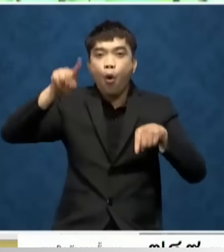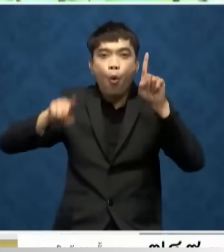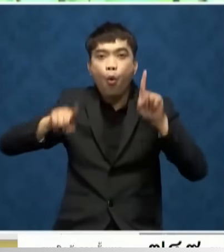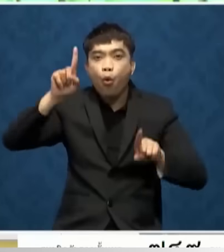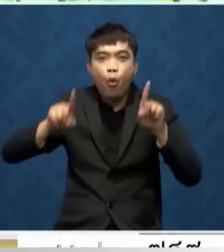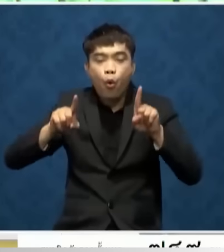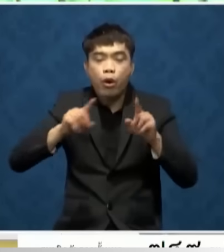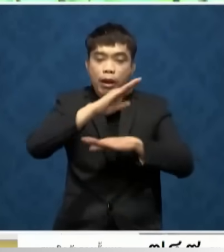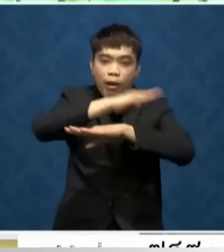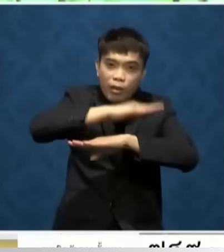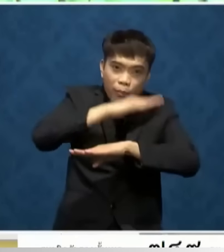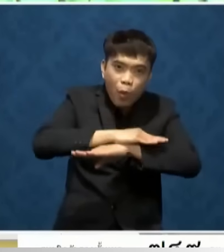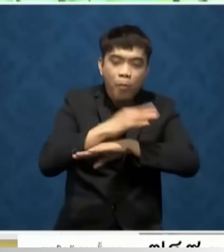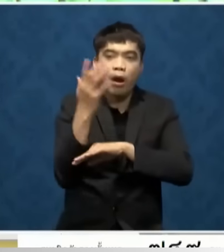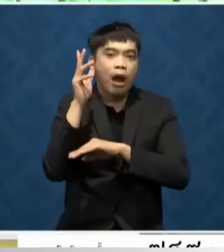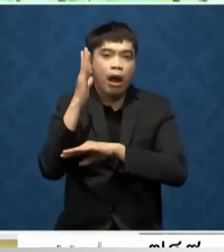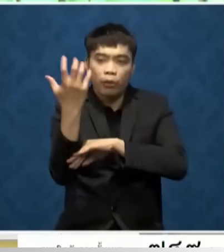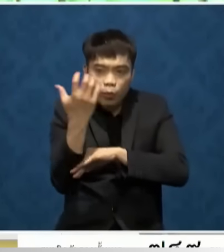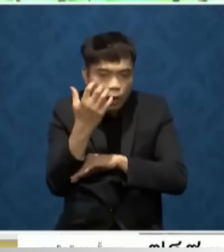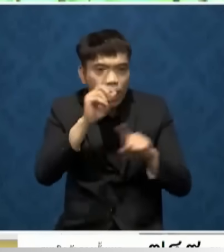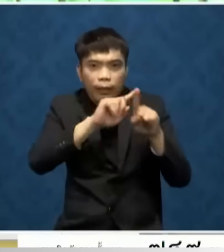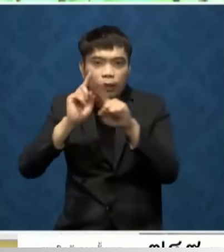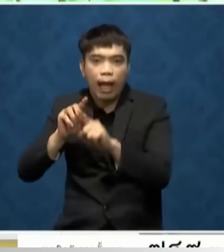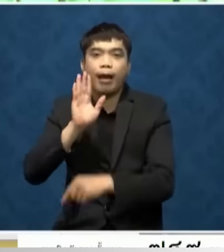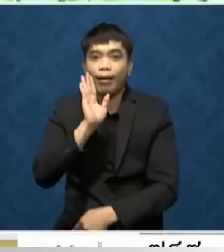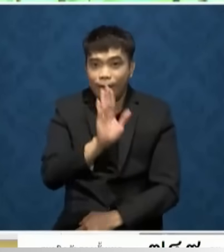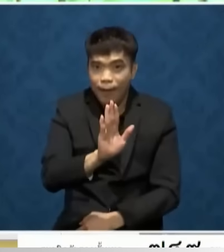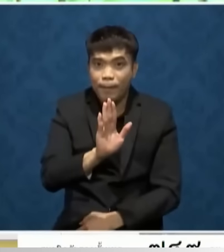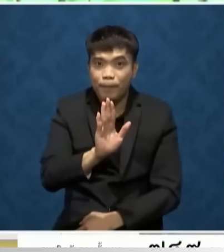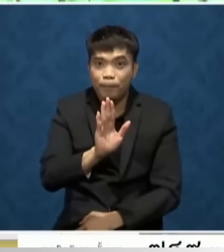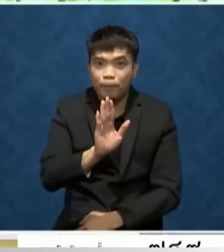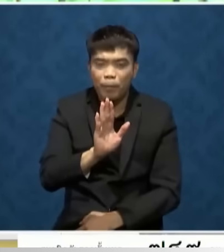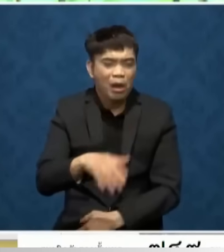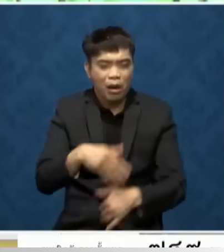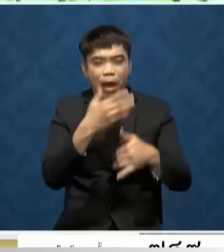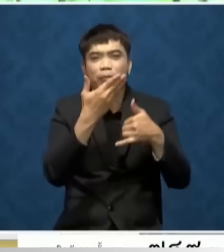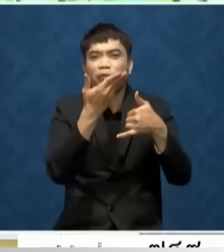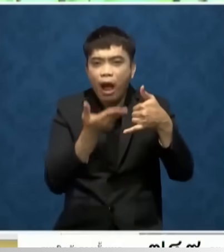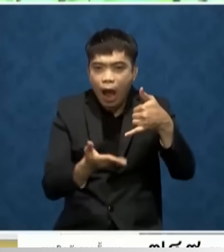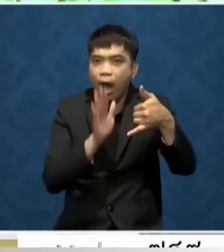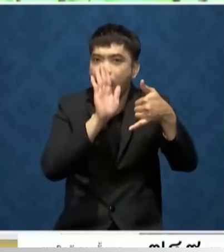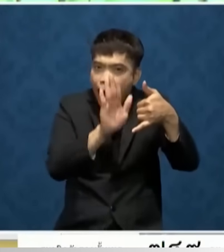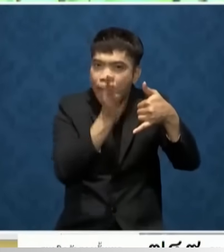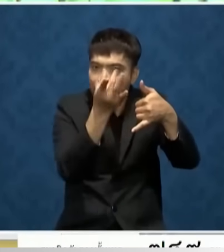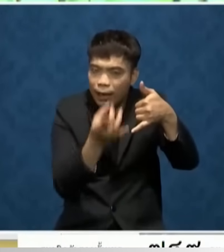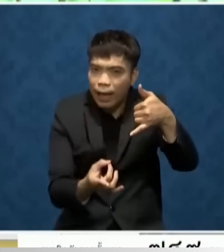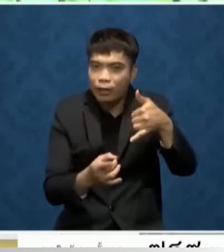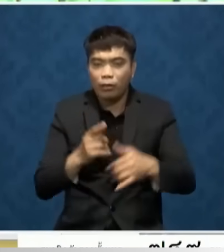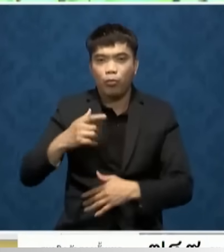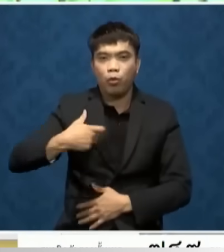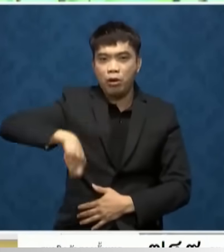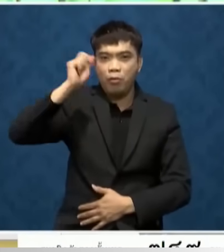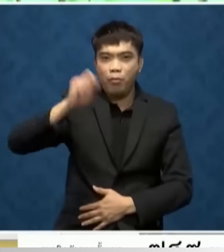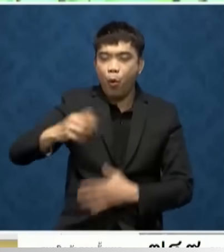นังสือพิมพ์หรือสื่อมวลชนใดๆและยังมีคุณสมบัติอื่นๆอีกครับไม่ต้องคำพิพากษาจำคุก